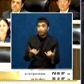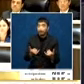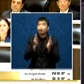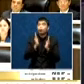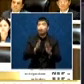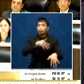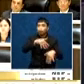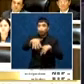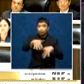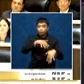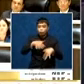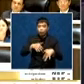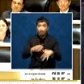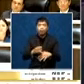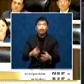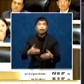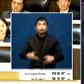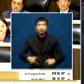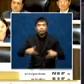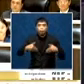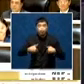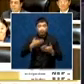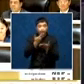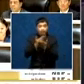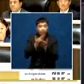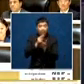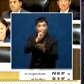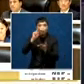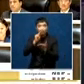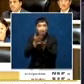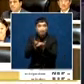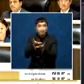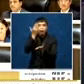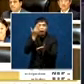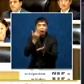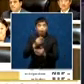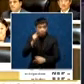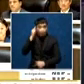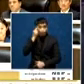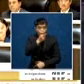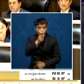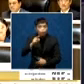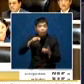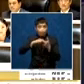กแต่ว่ากูโหวตประยุทธ์ไปแล้วแต่กูจะไม่โหวตพิธาเลยงดออกเสียงไ